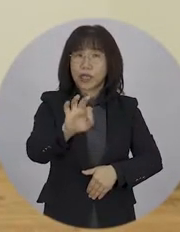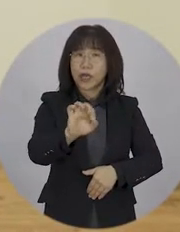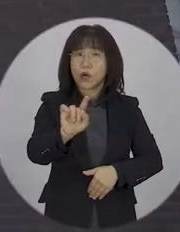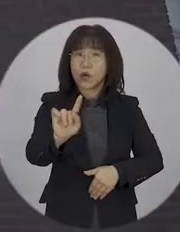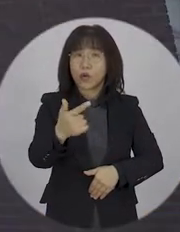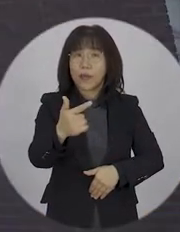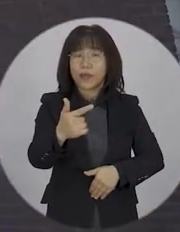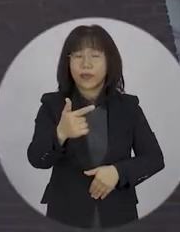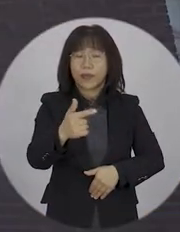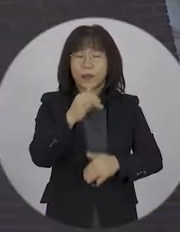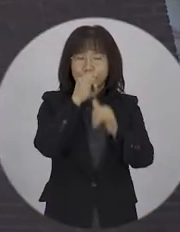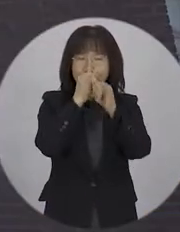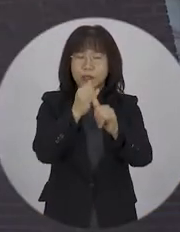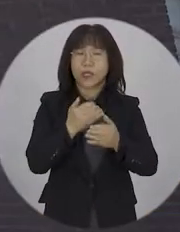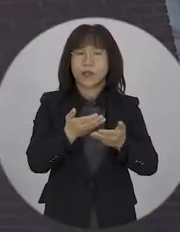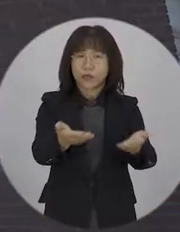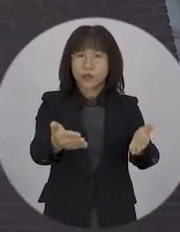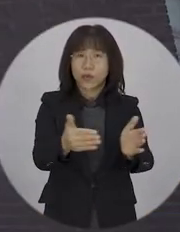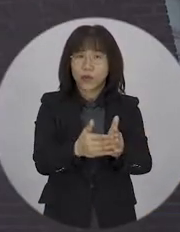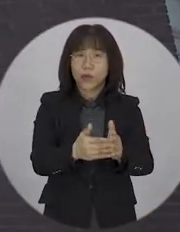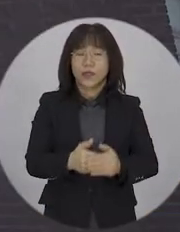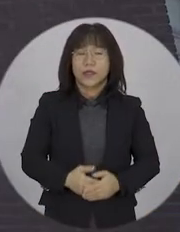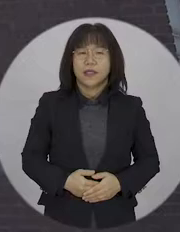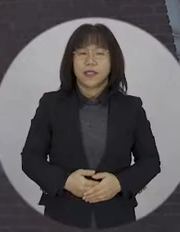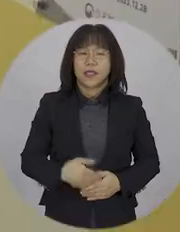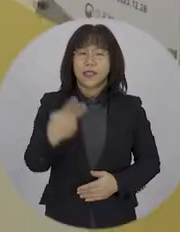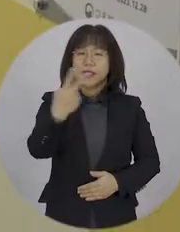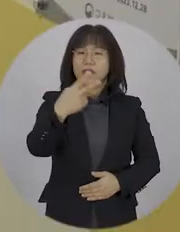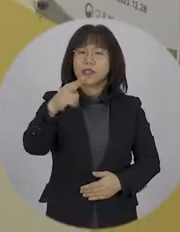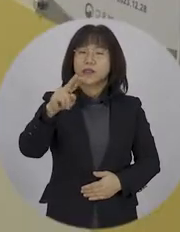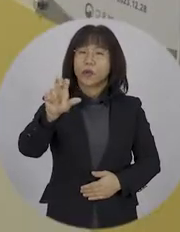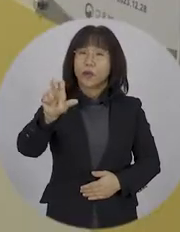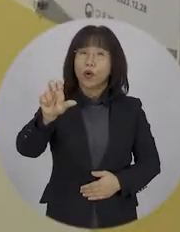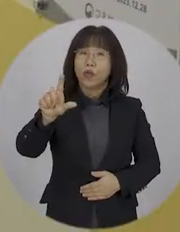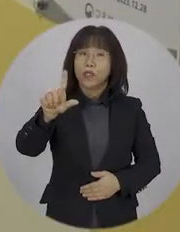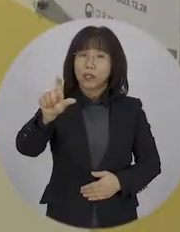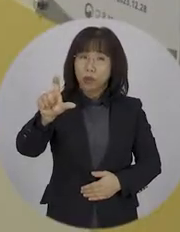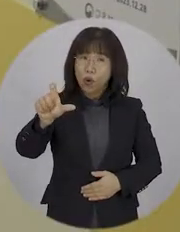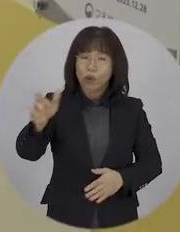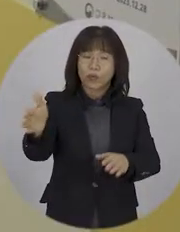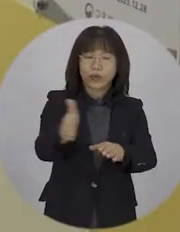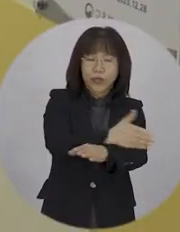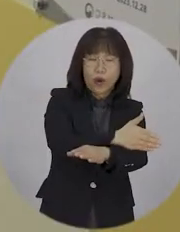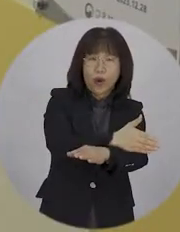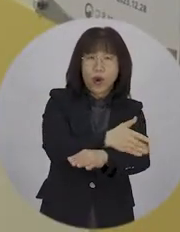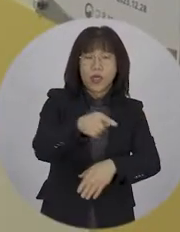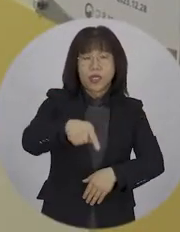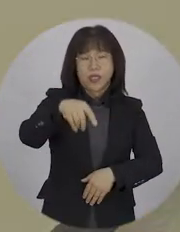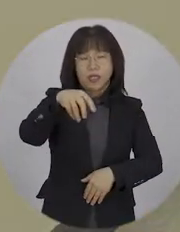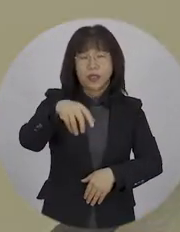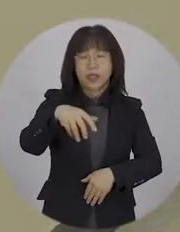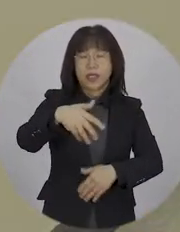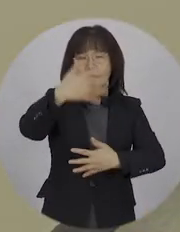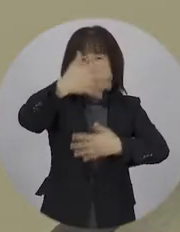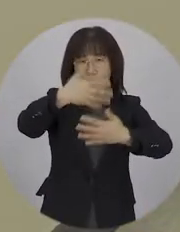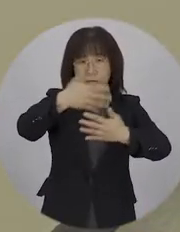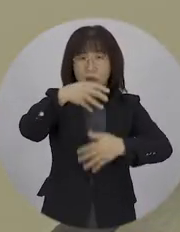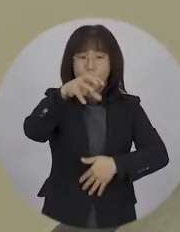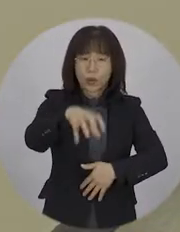수여됐습니다. 강서구 영상미디어센터는 지난 2015년부터 센터 내 스튜디오 등 현장을